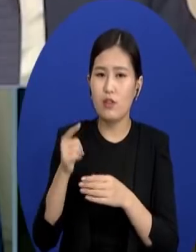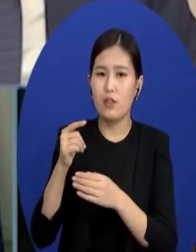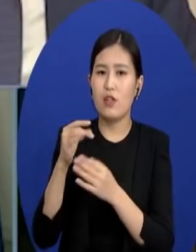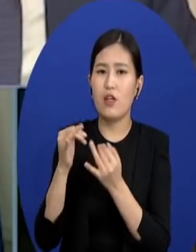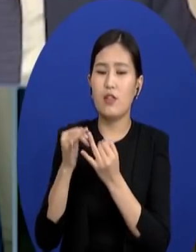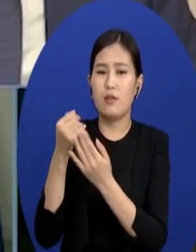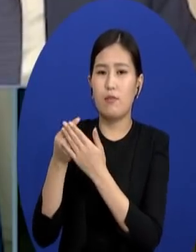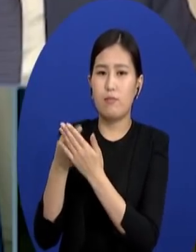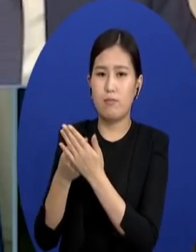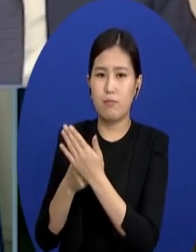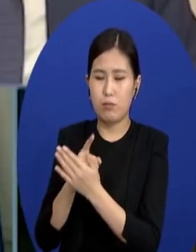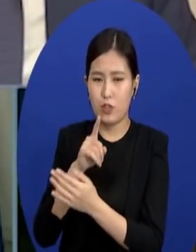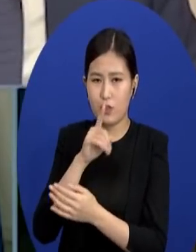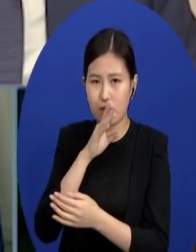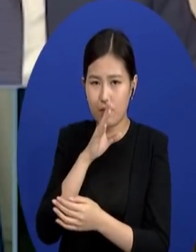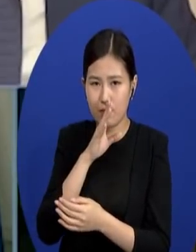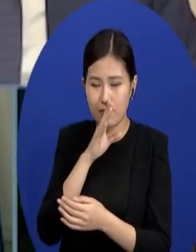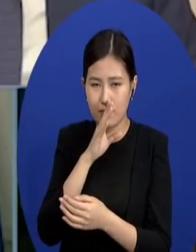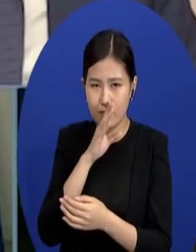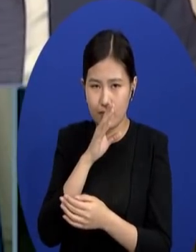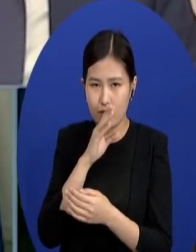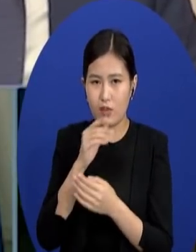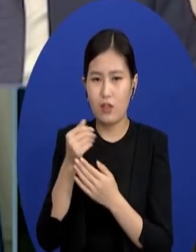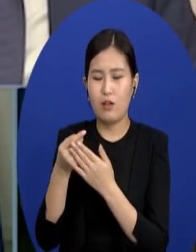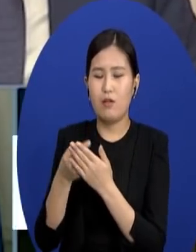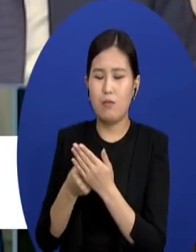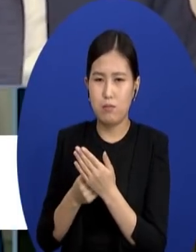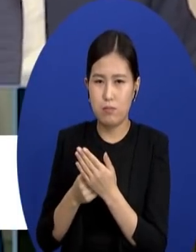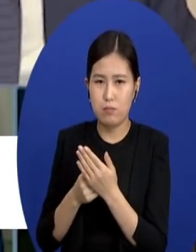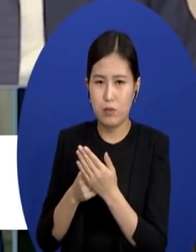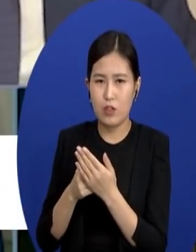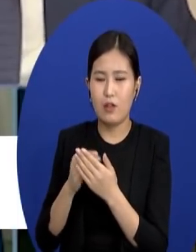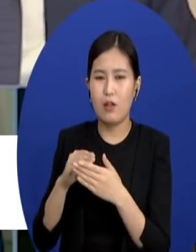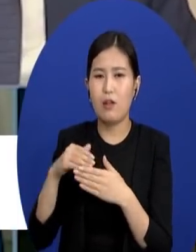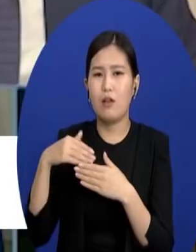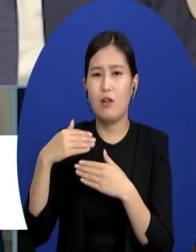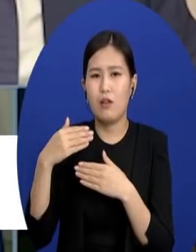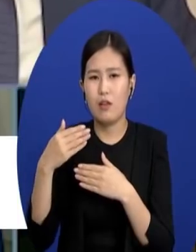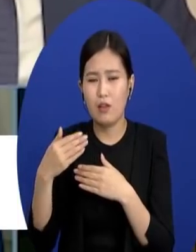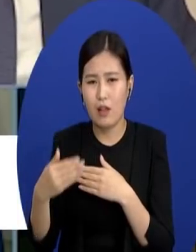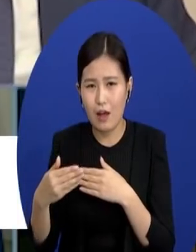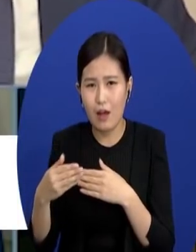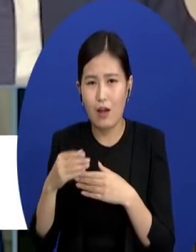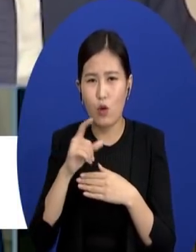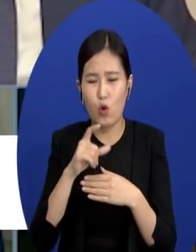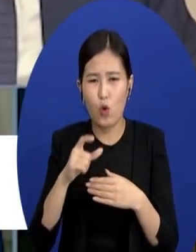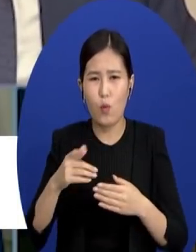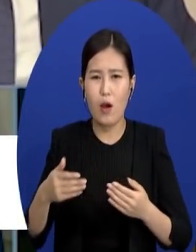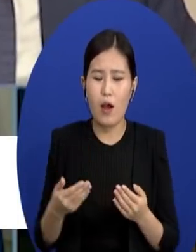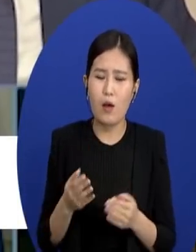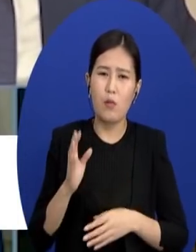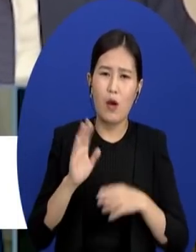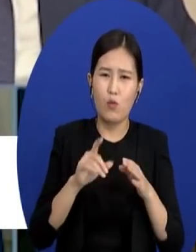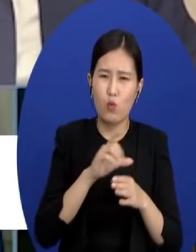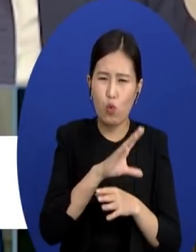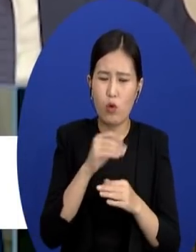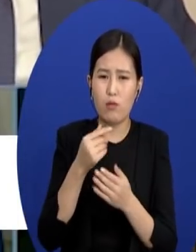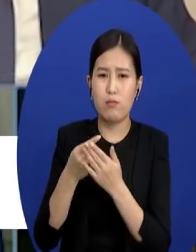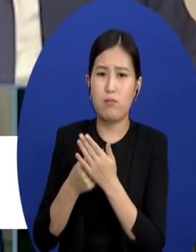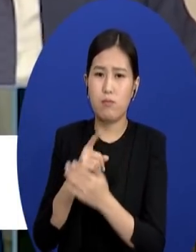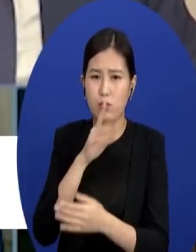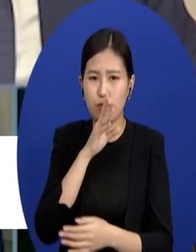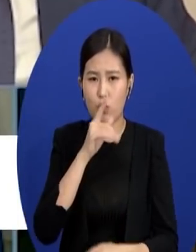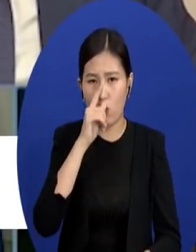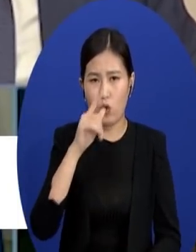хүмүүсийн ангиллыг аажмаар өргөжүүлж нийслэл хотын бүх оршин суугчдыг хамруулахар зорж байгаа юм байна. Орсын холбооны улсад коронавирусны